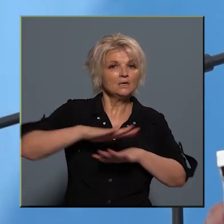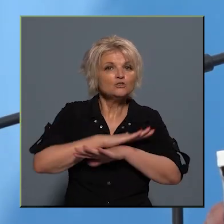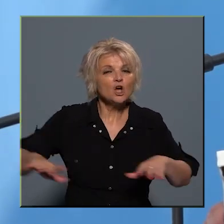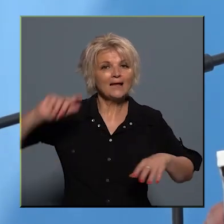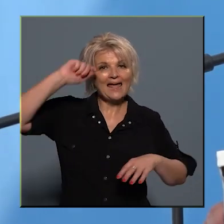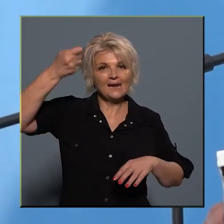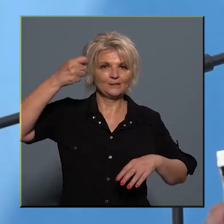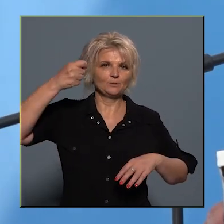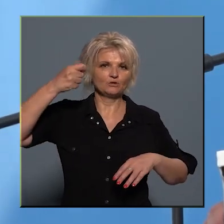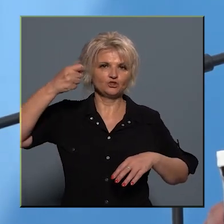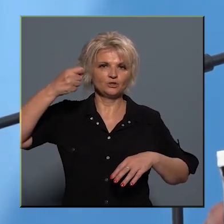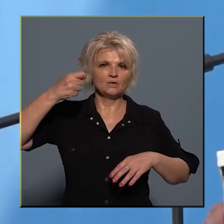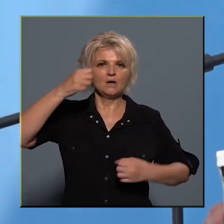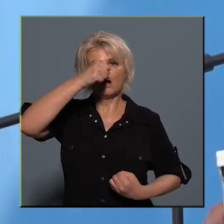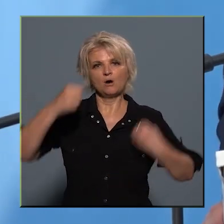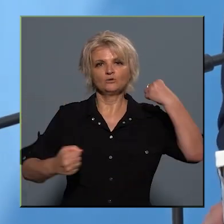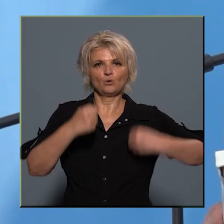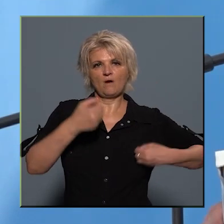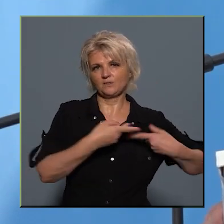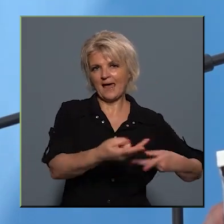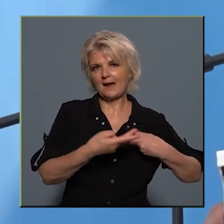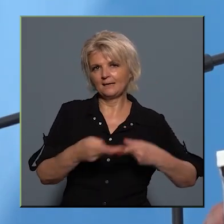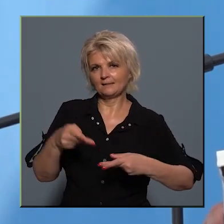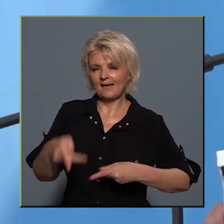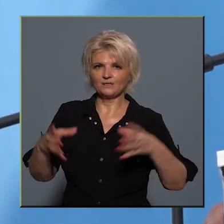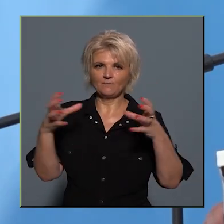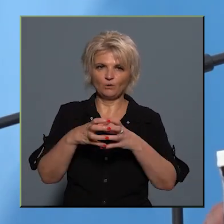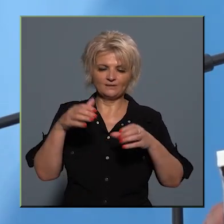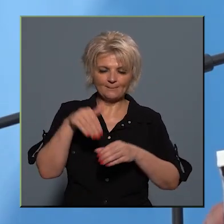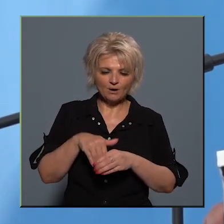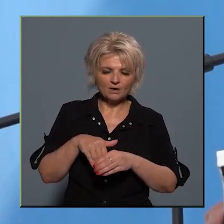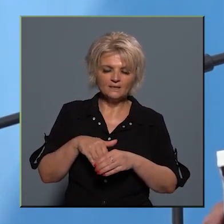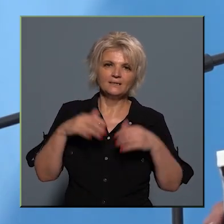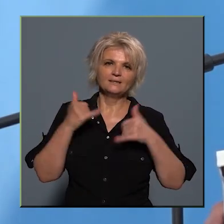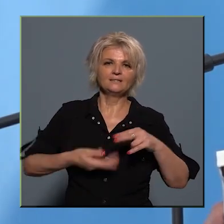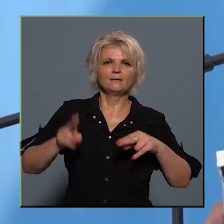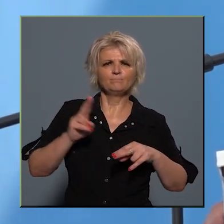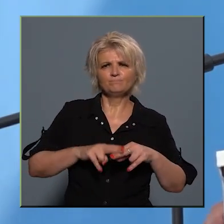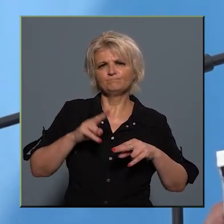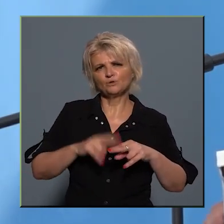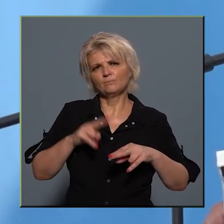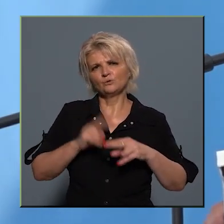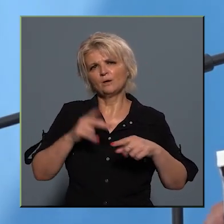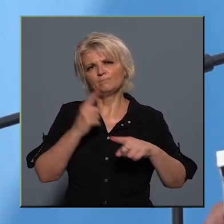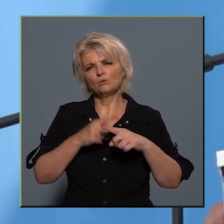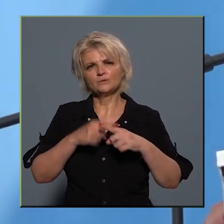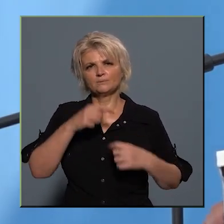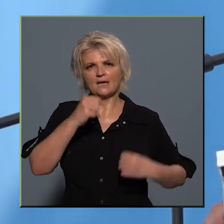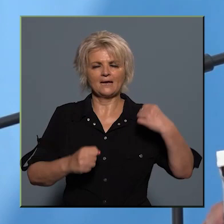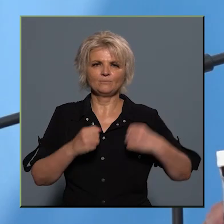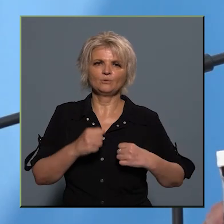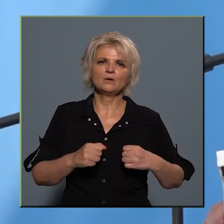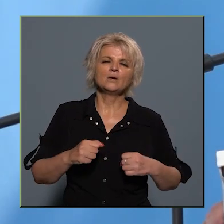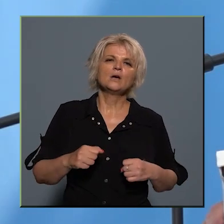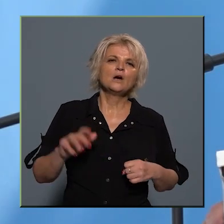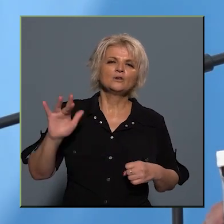ki. Ugye ehhez a flottához még idén további járművek jönnek, úgyhogy a Győr, Zalaegerszeg, Pécs,